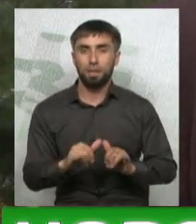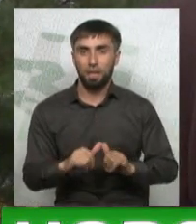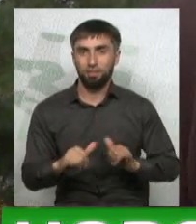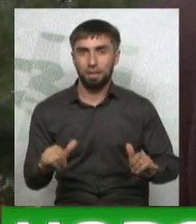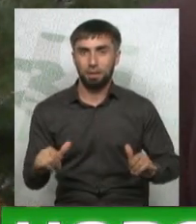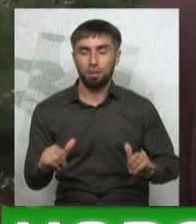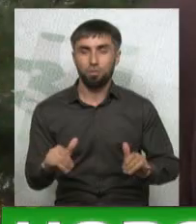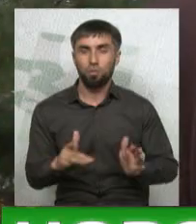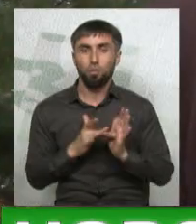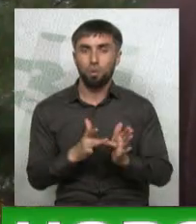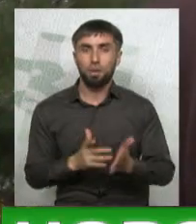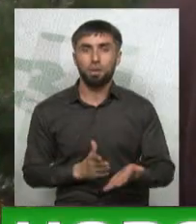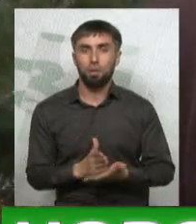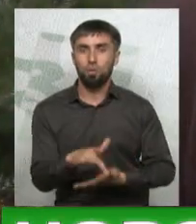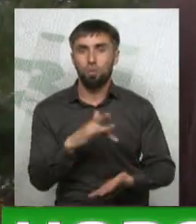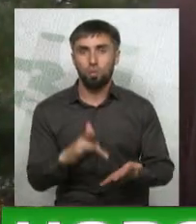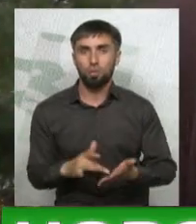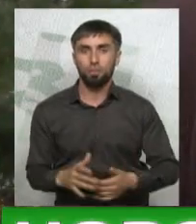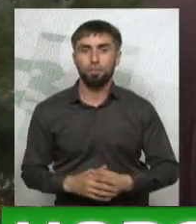туристической инфраструктуры города.